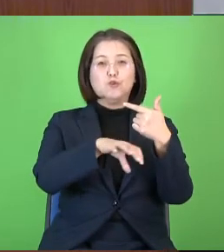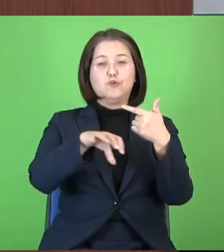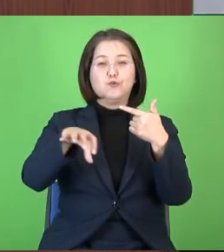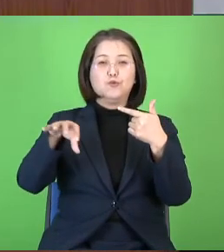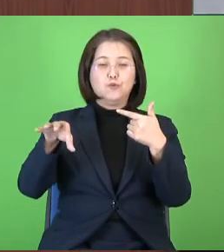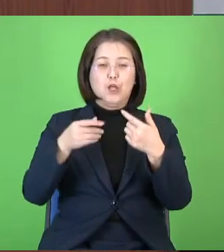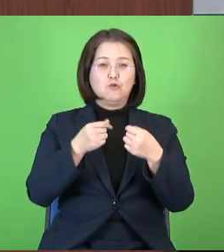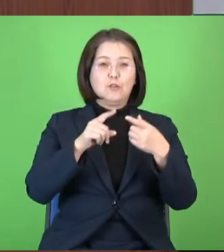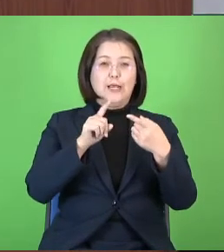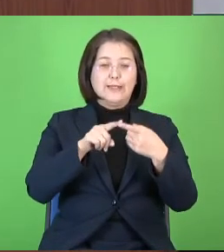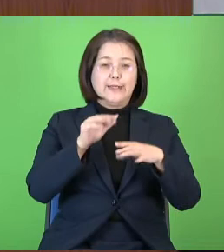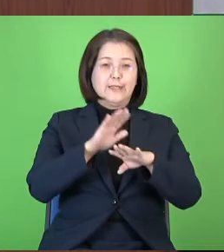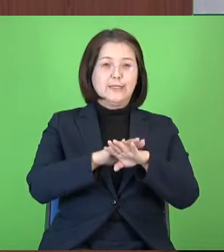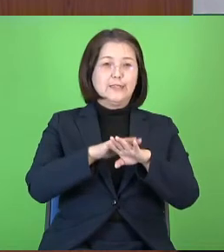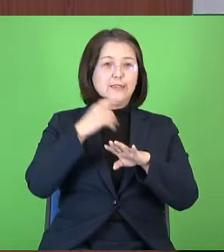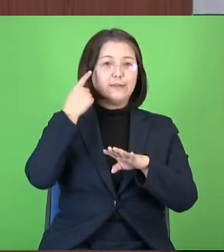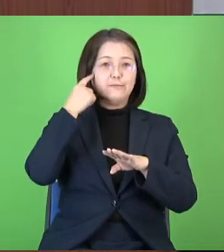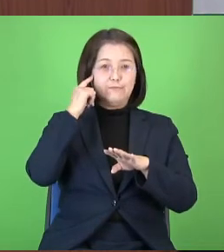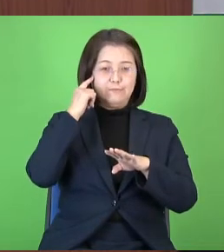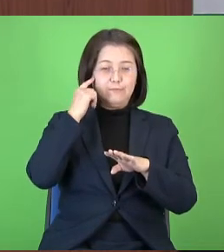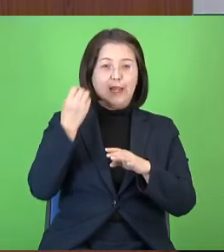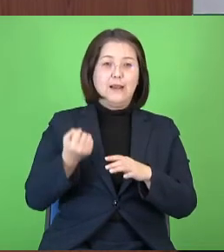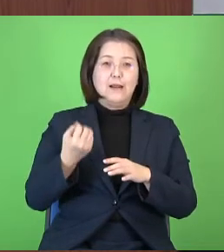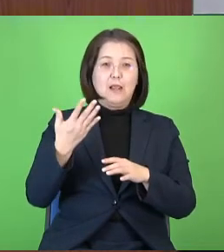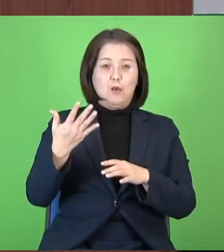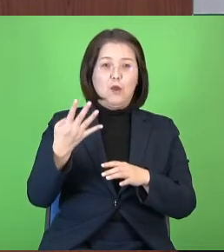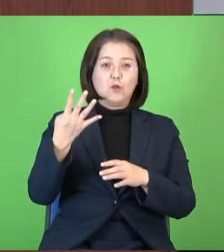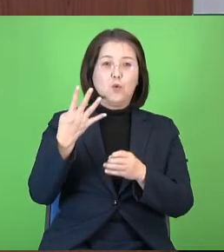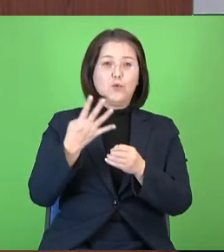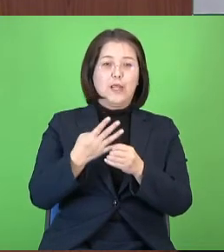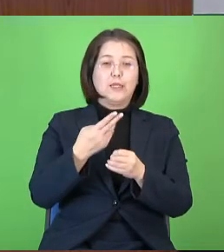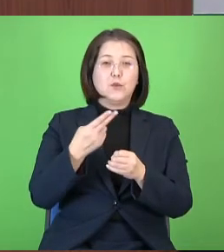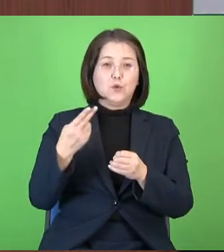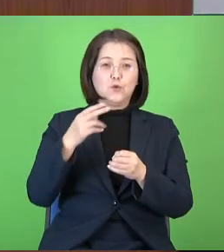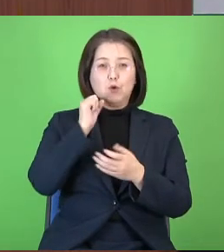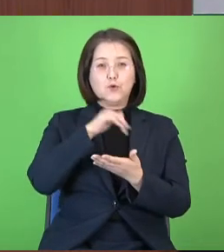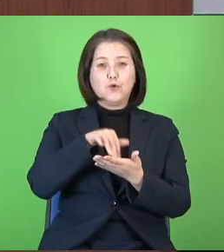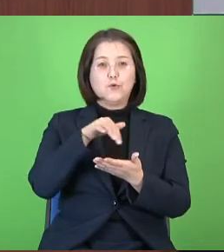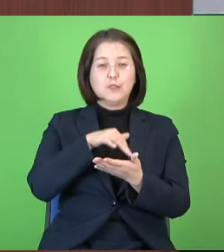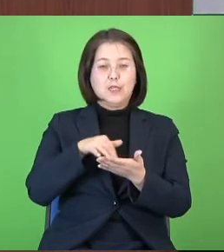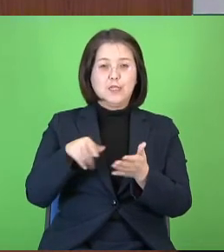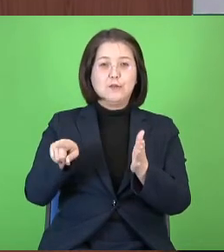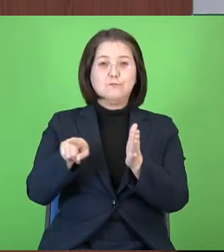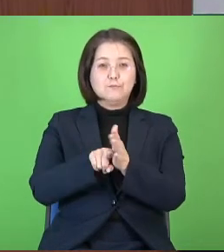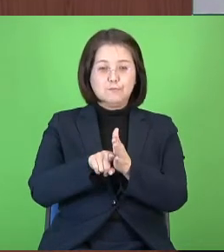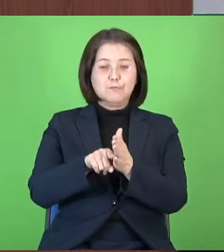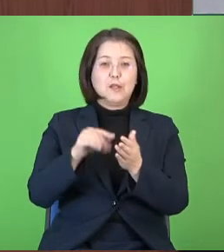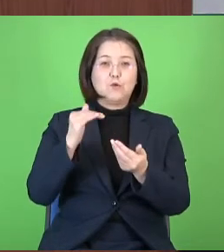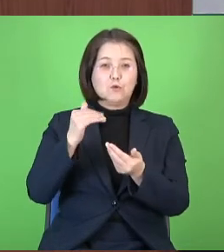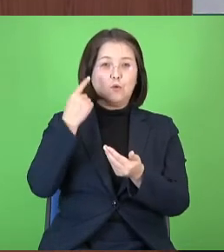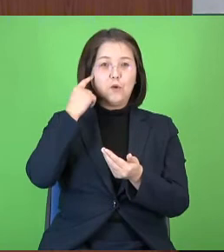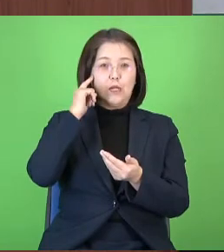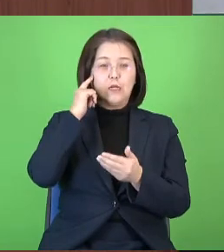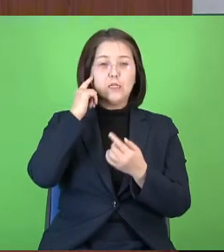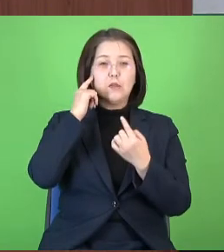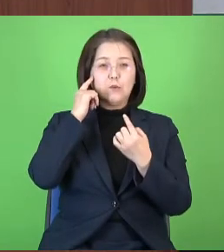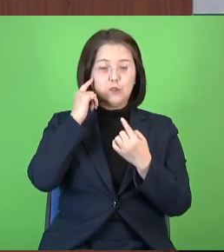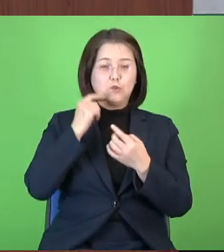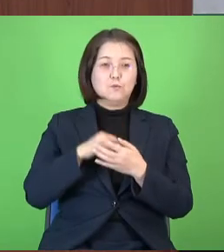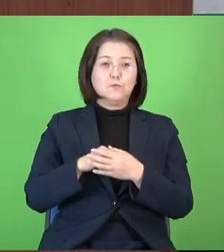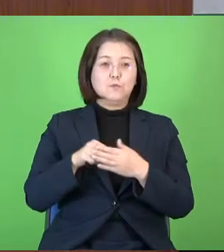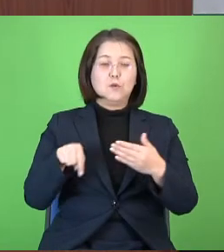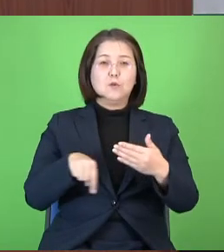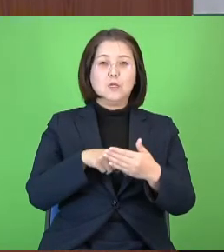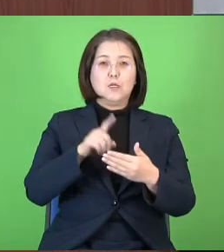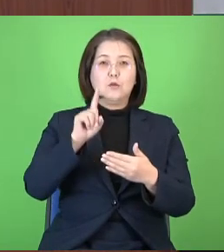ことが大きなビジョンとして掲げてそのことで打っずのワーキング服を走らせて具体